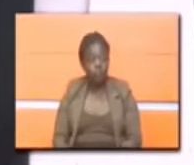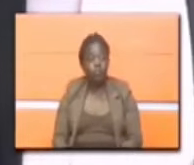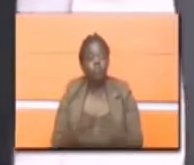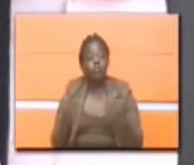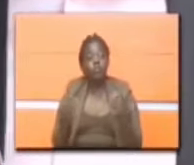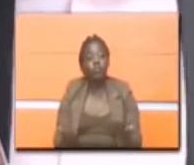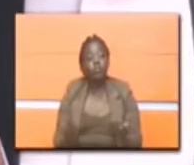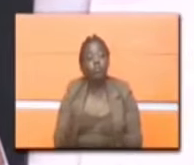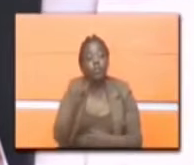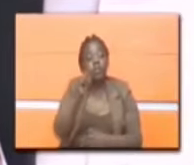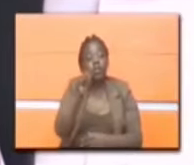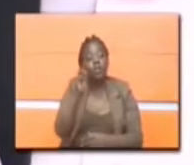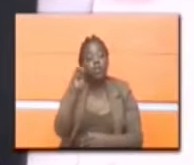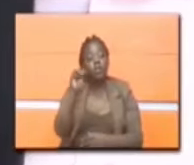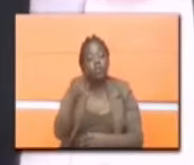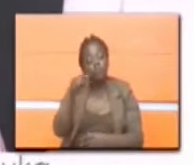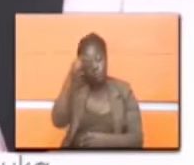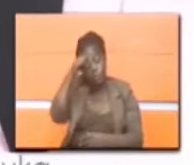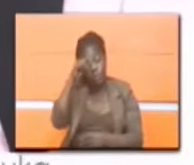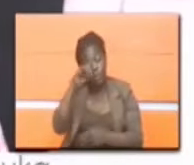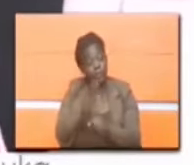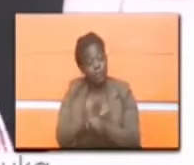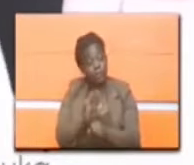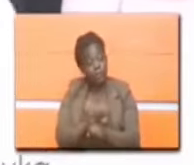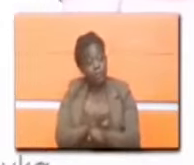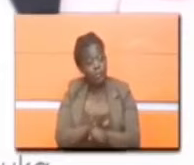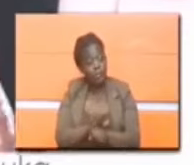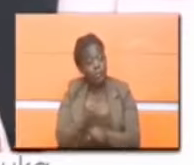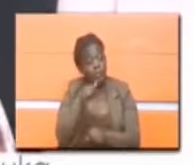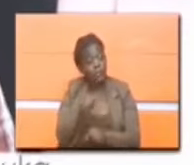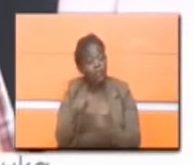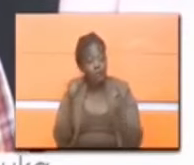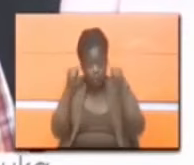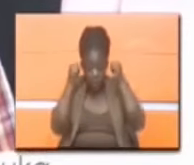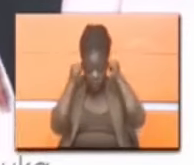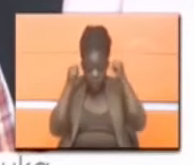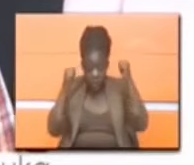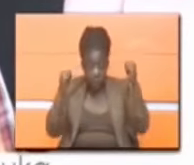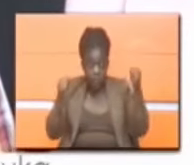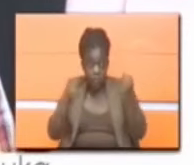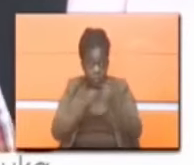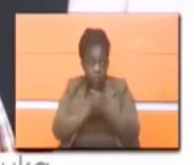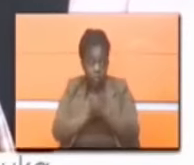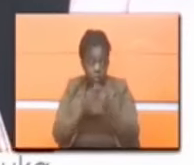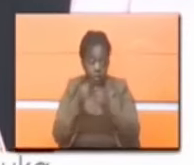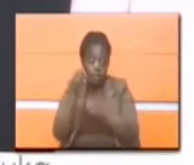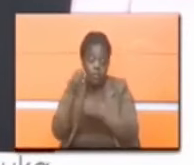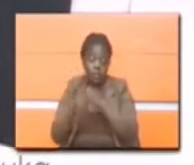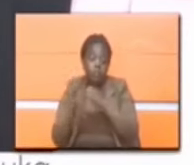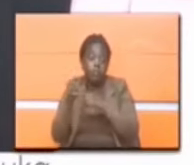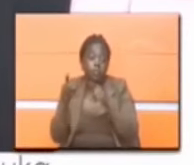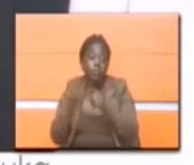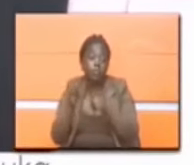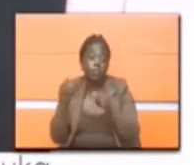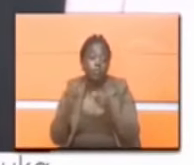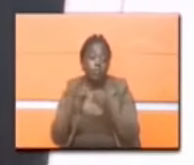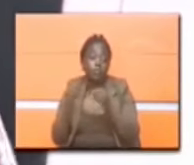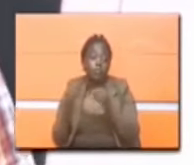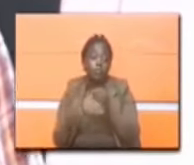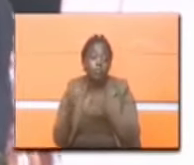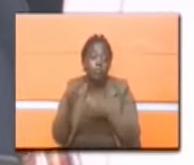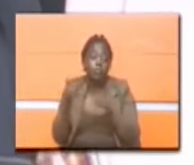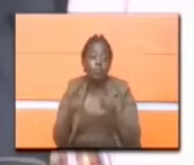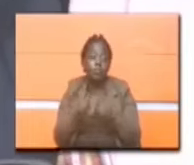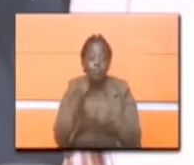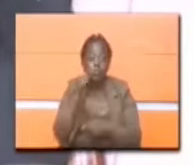nti Tamale abadde musajja mugezi nnyo nti ye abadde ayagala pulezidenti. Ate n'atakoma kwagala pulezidenti n'ayagala n'omwana we nga